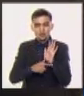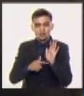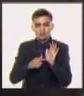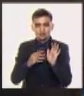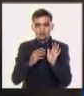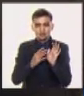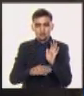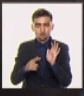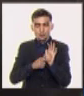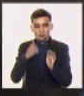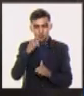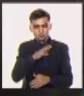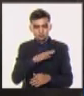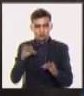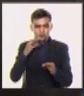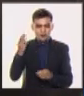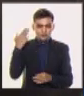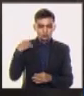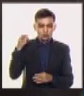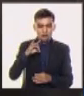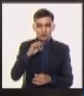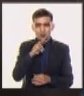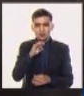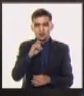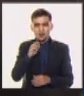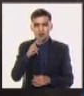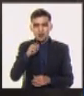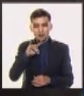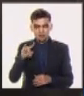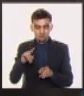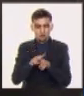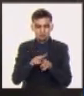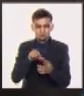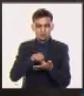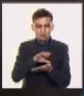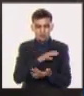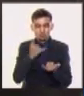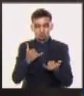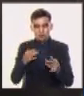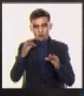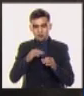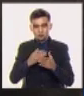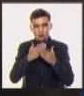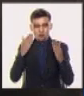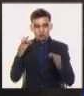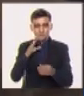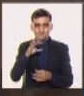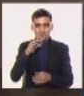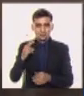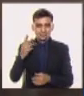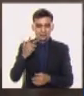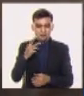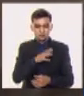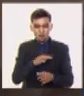представления принимают величественные термы каракаллы однако сейчас руины гигантского банного комплекса третьего века не могут